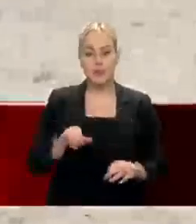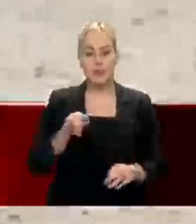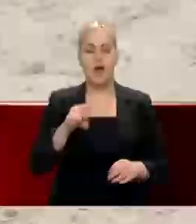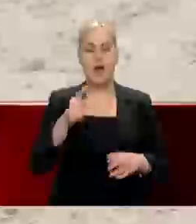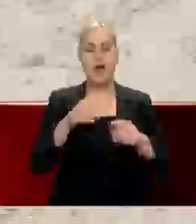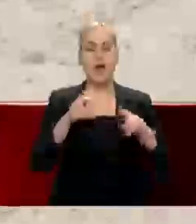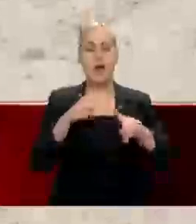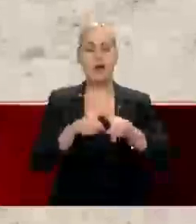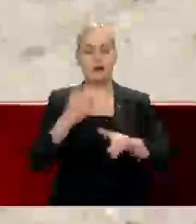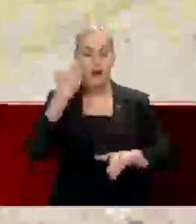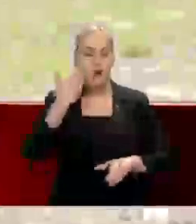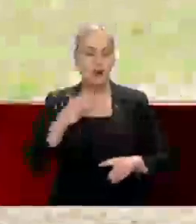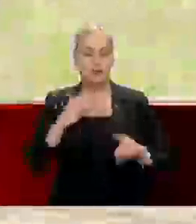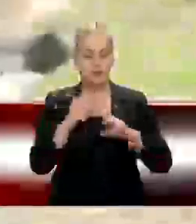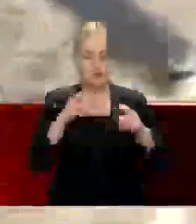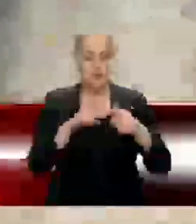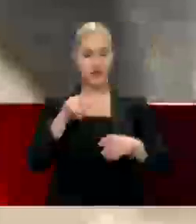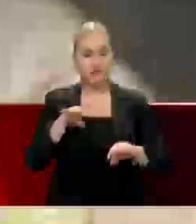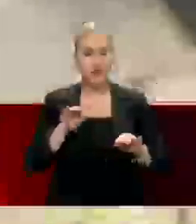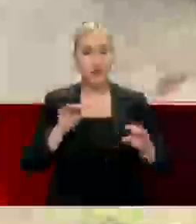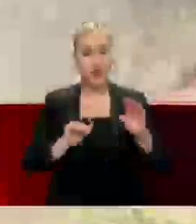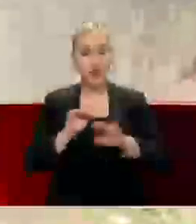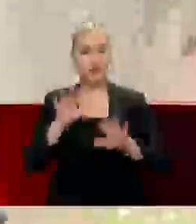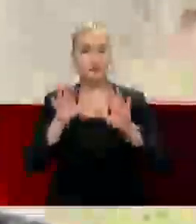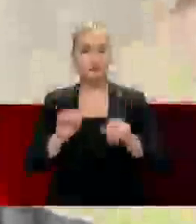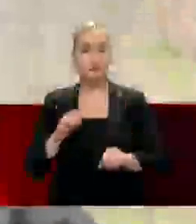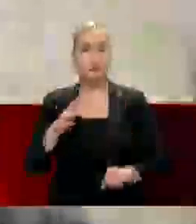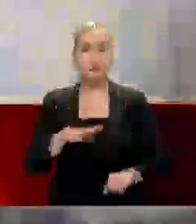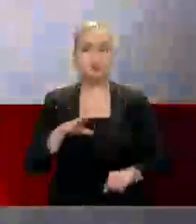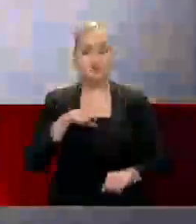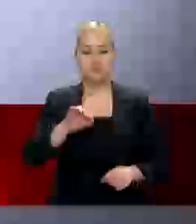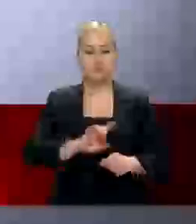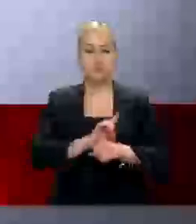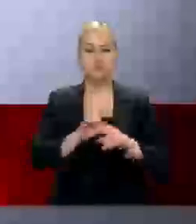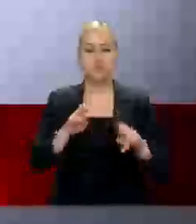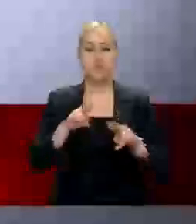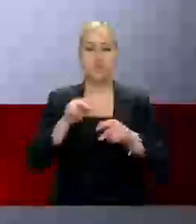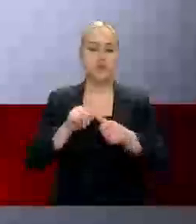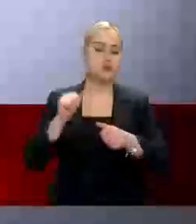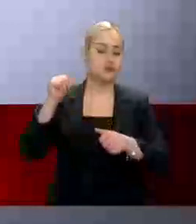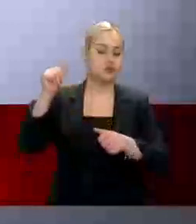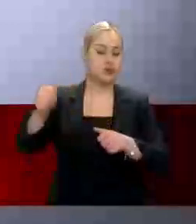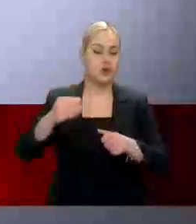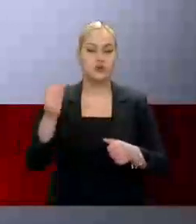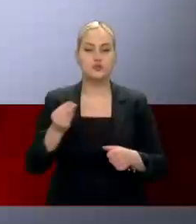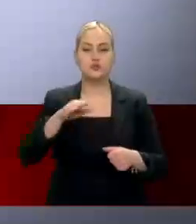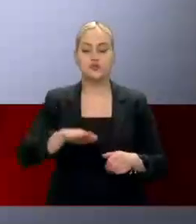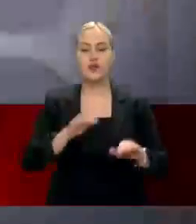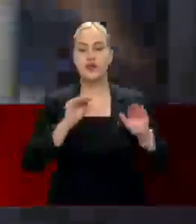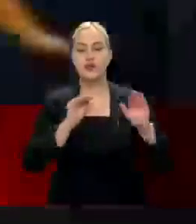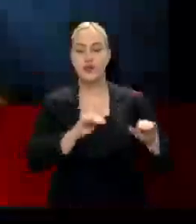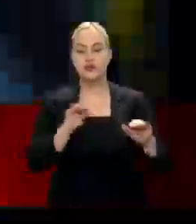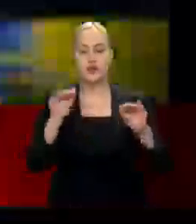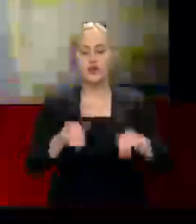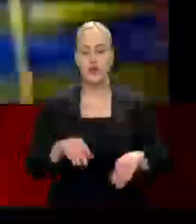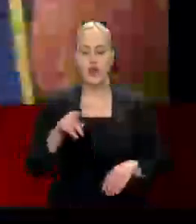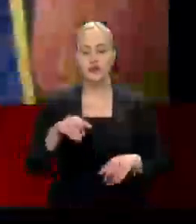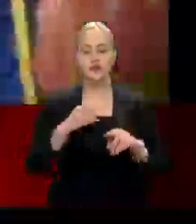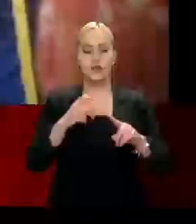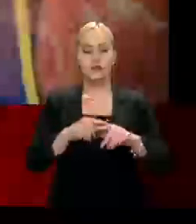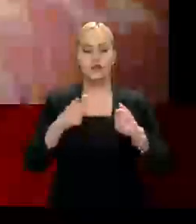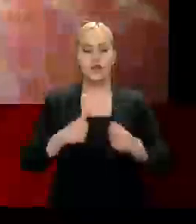Alex hayranı olan Çınar Şimdi hayata tutunmaya çalışıyor bu süreçte de kilometrelerce öteden küçük çocuğa destek geldi iPhone